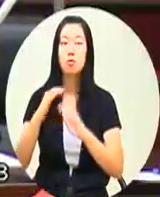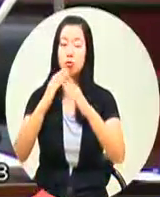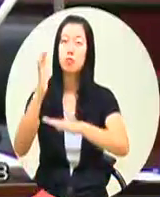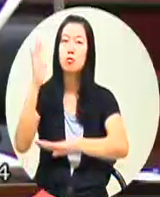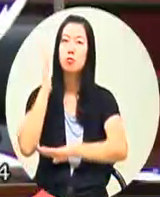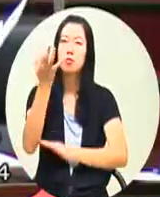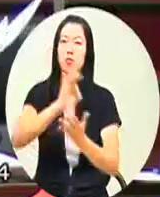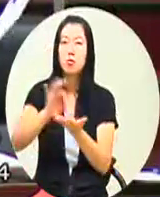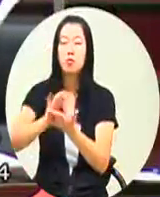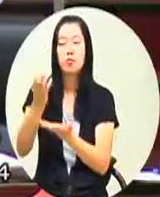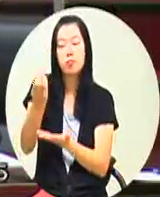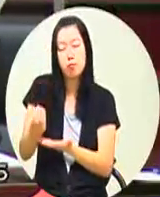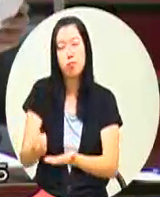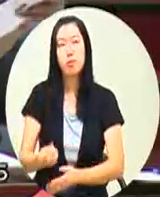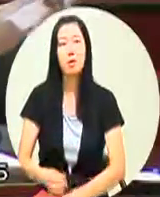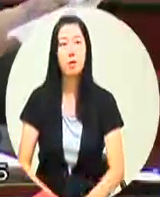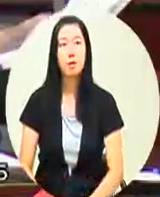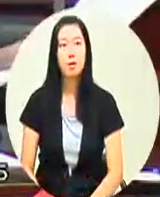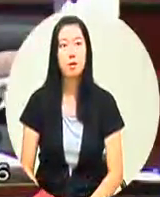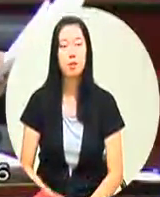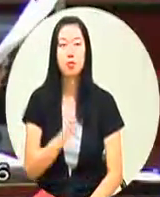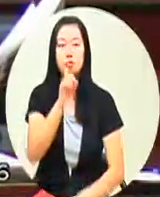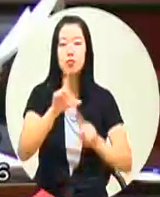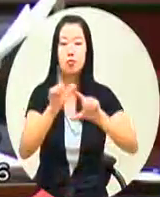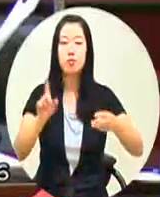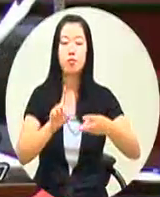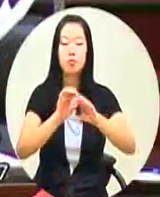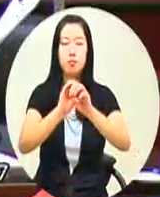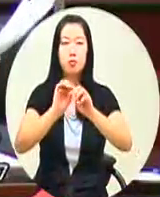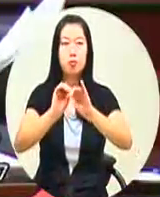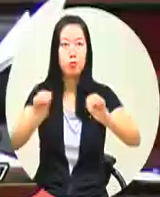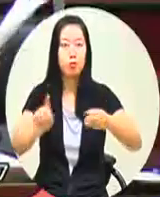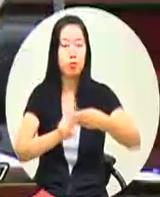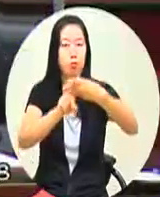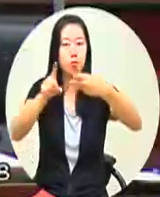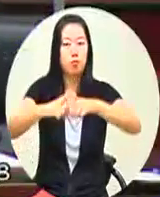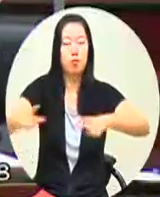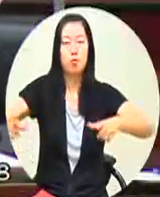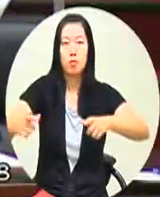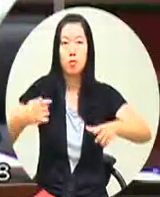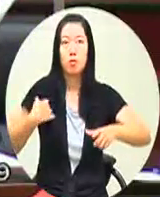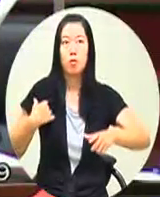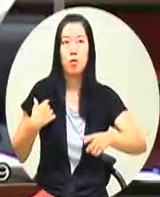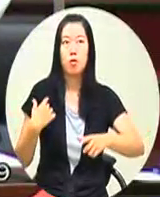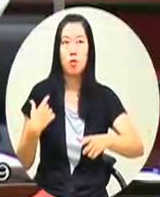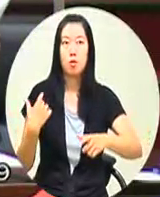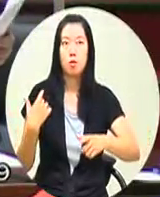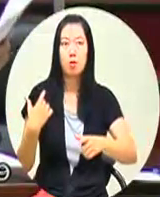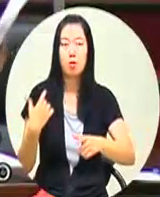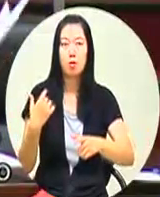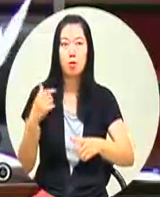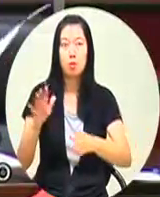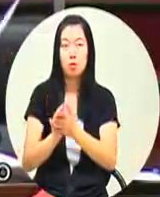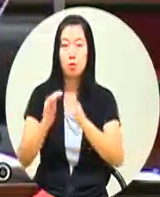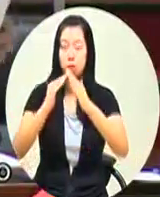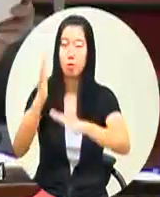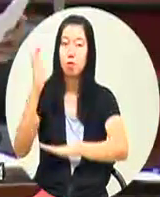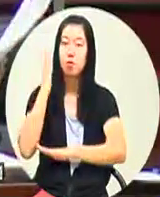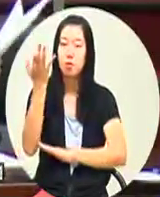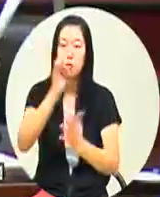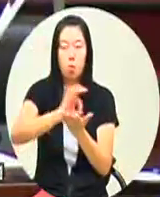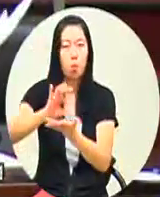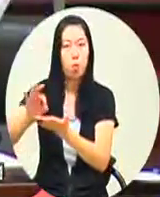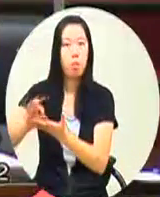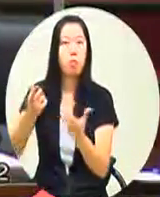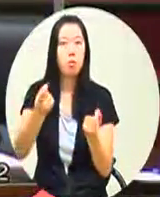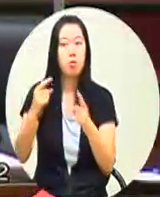钱。你讲迄大地主有足大片土地，迄咱处理市民，因为市政府处理的钱也是纳